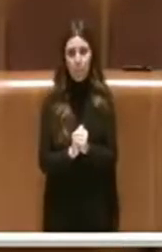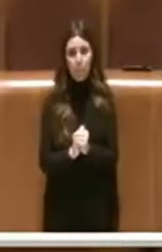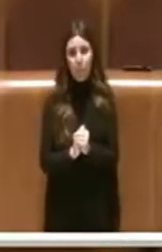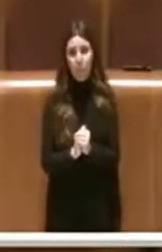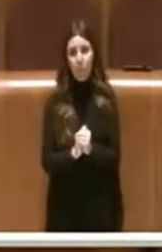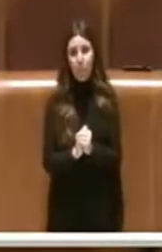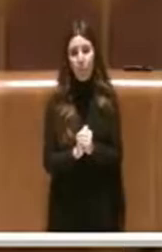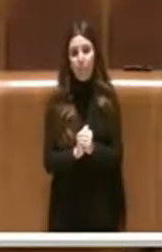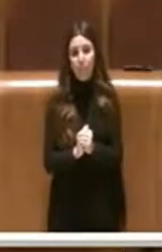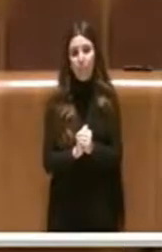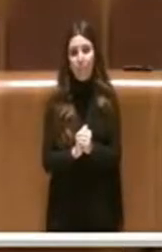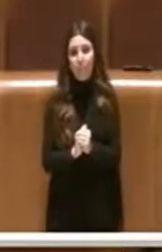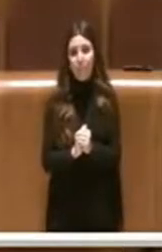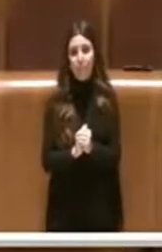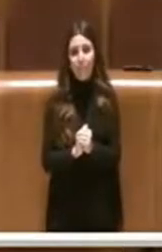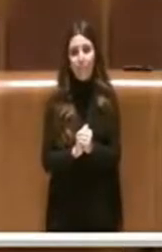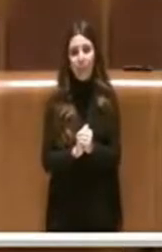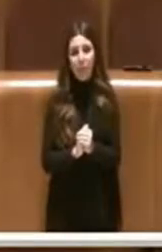diversamente?